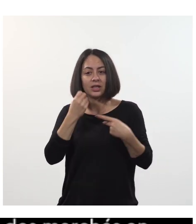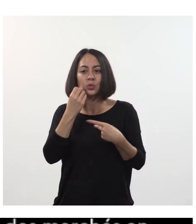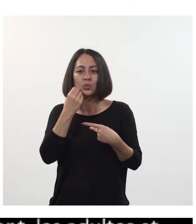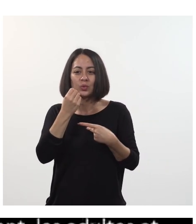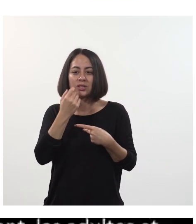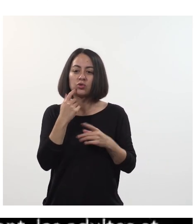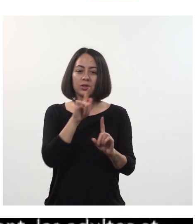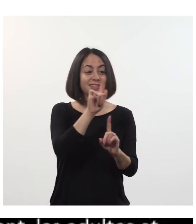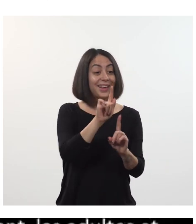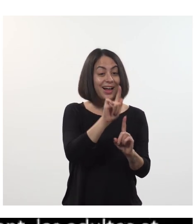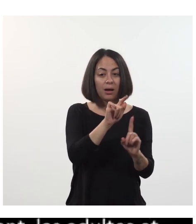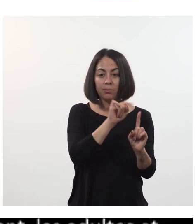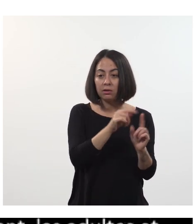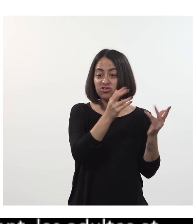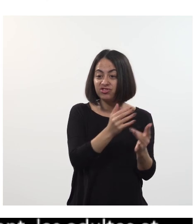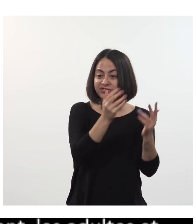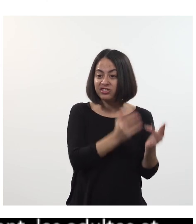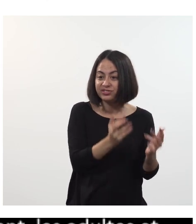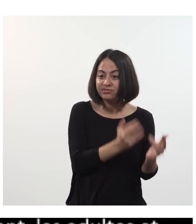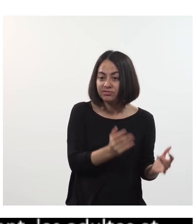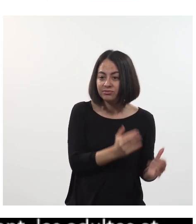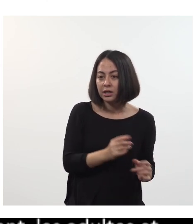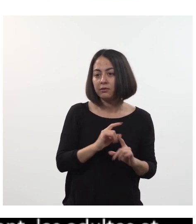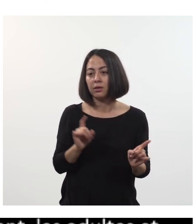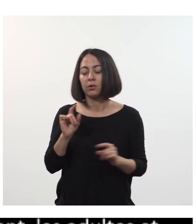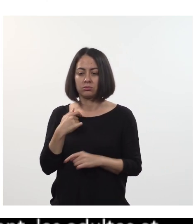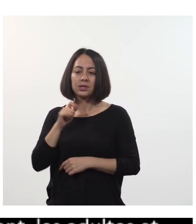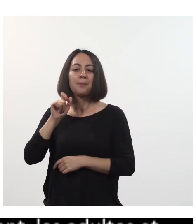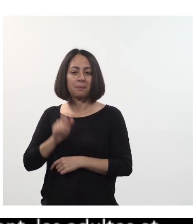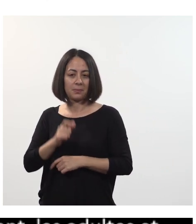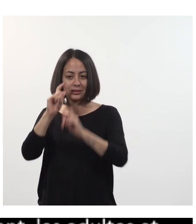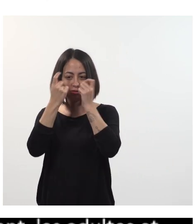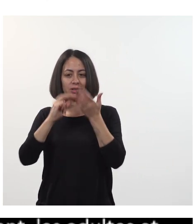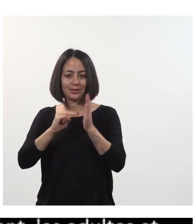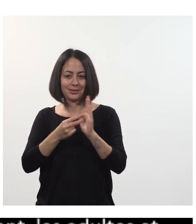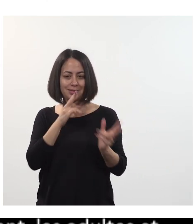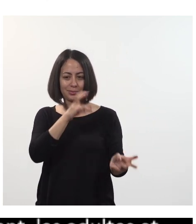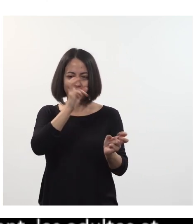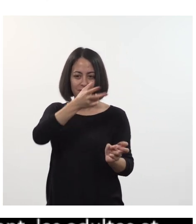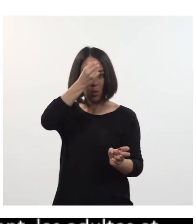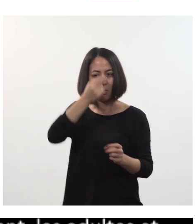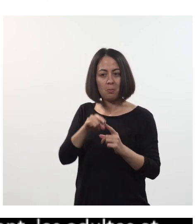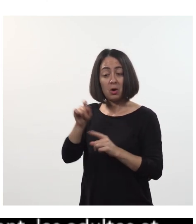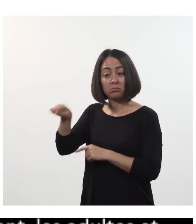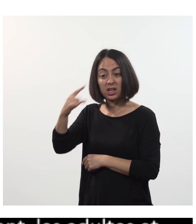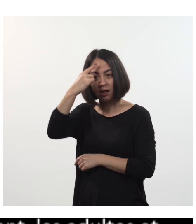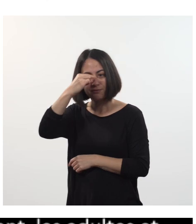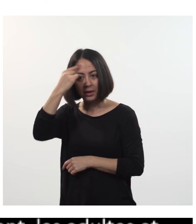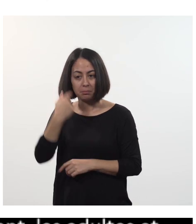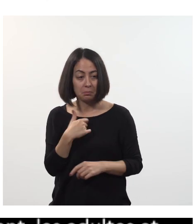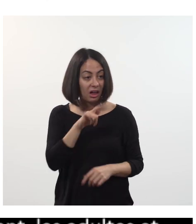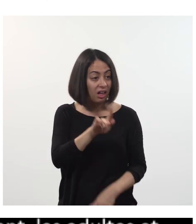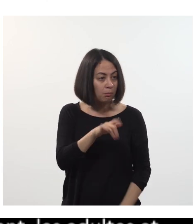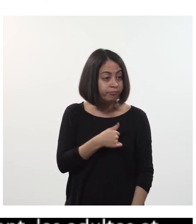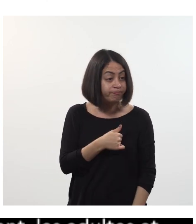qu'en grammage. Parce qu'un grammage va parler, par exemple, à une diététicienne, mais ne va pas systématiquement parler à une infirmière ou à un personnel